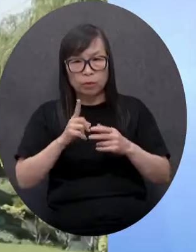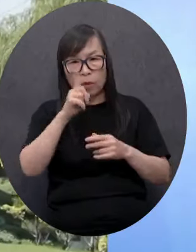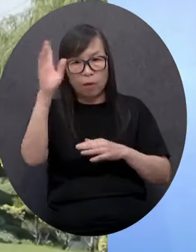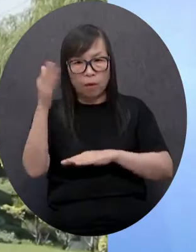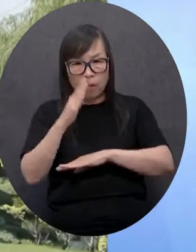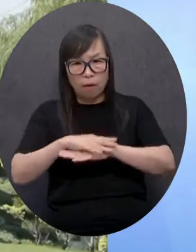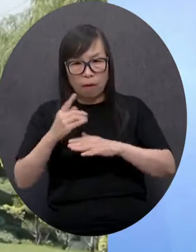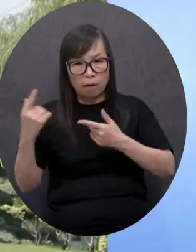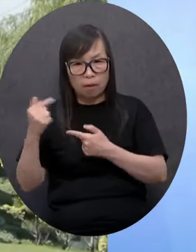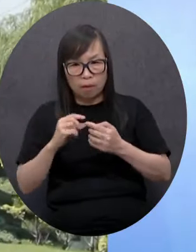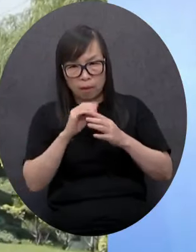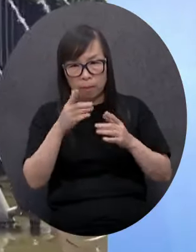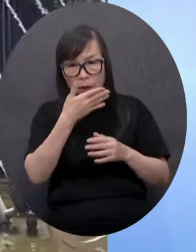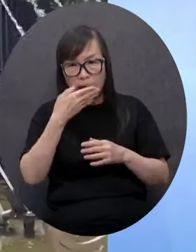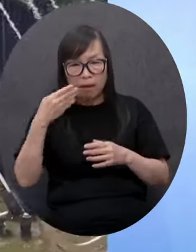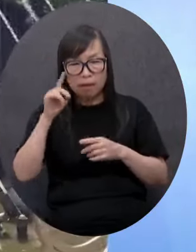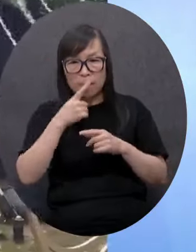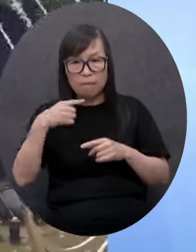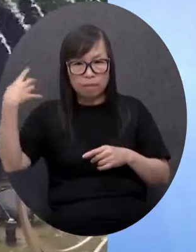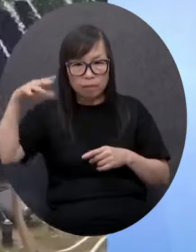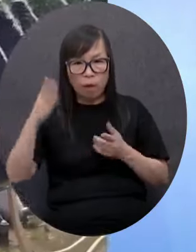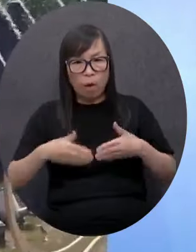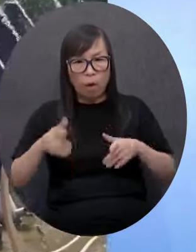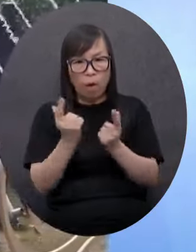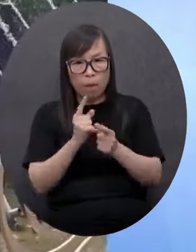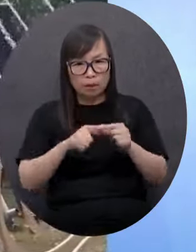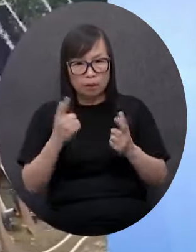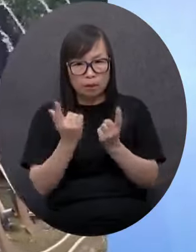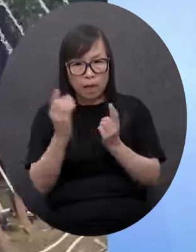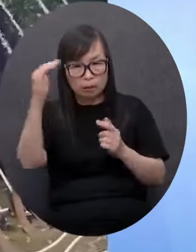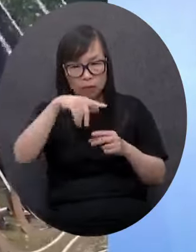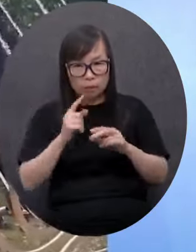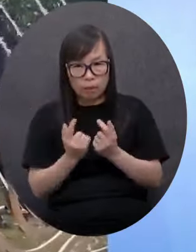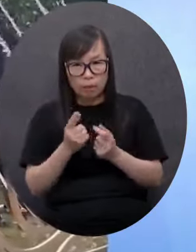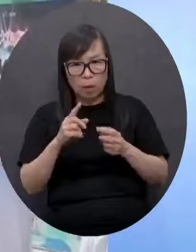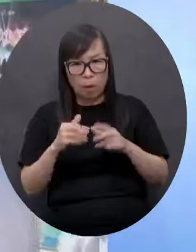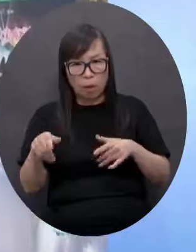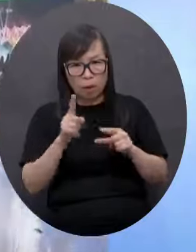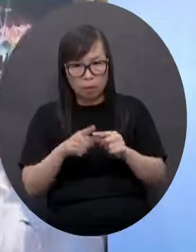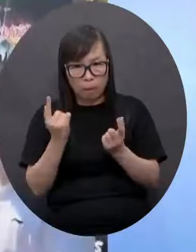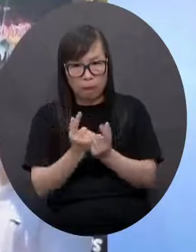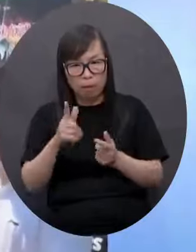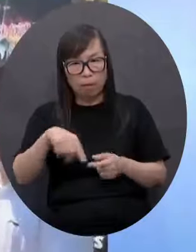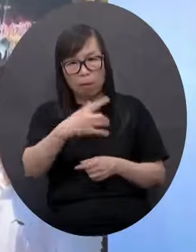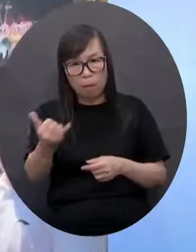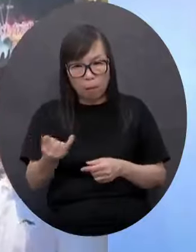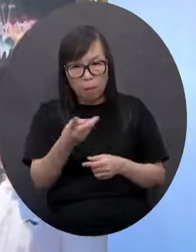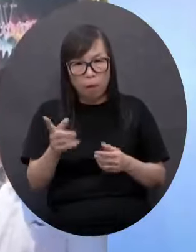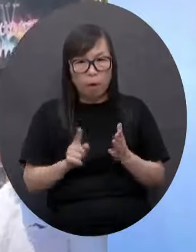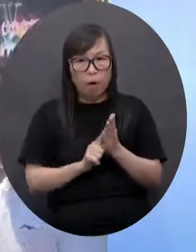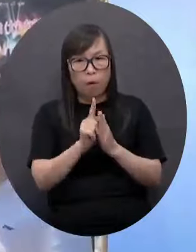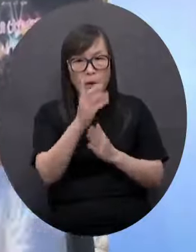发布高温橙色预警，话河北中部、山东西北部、河南中北部部分地区气温可以